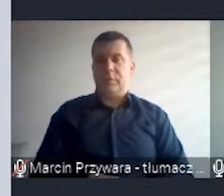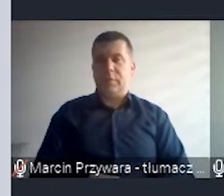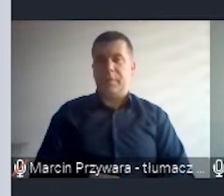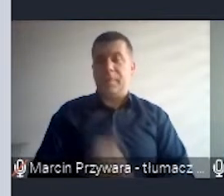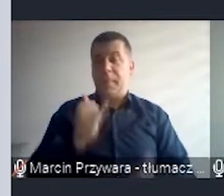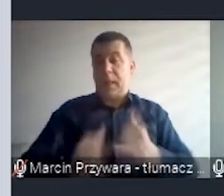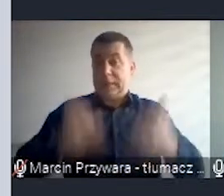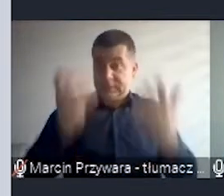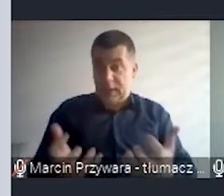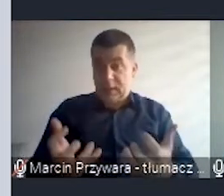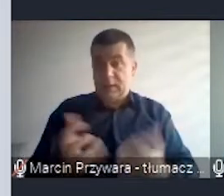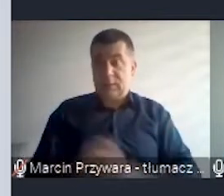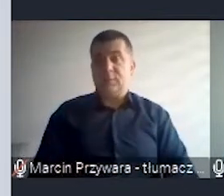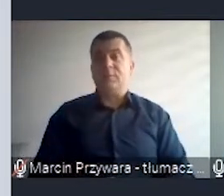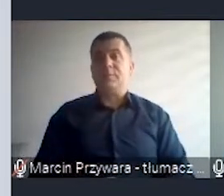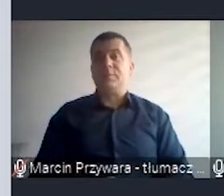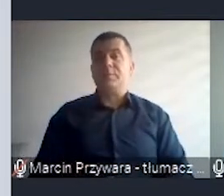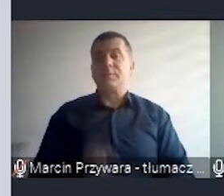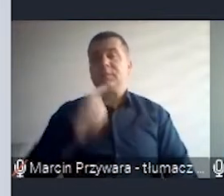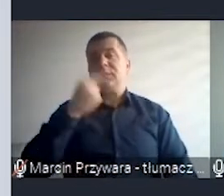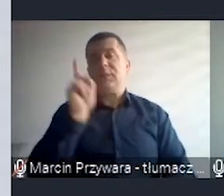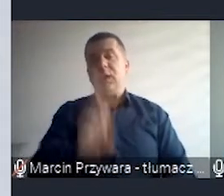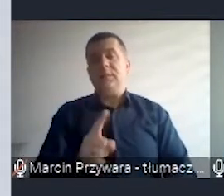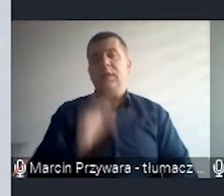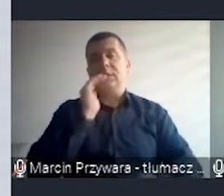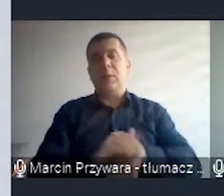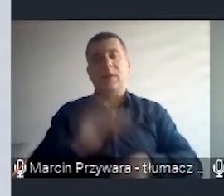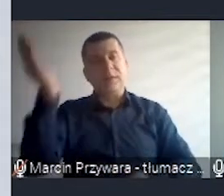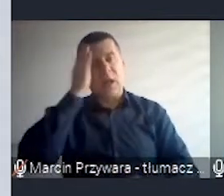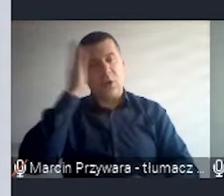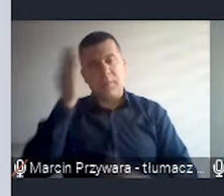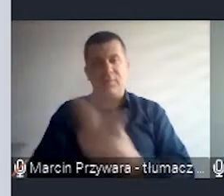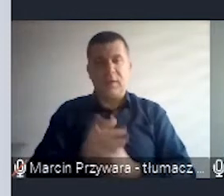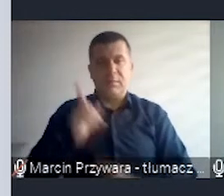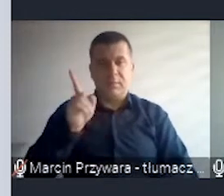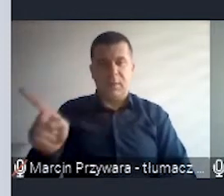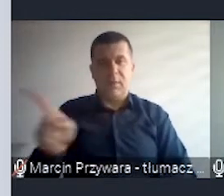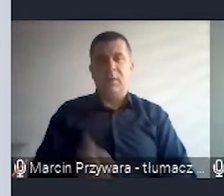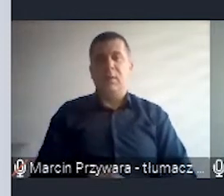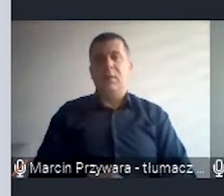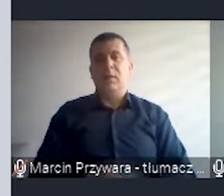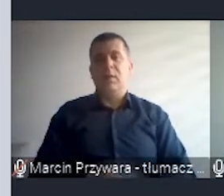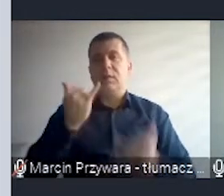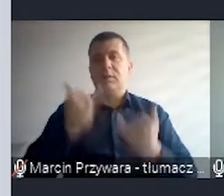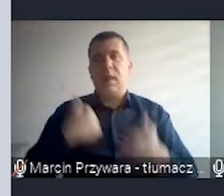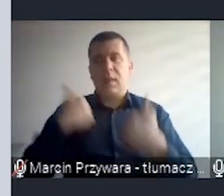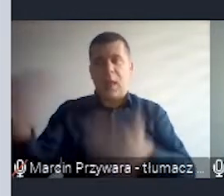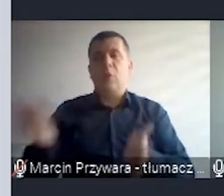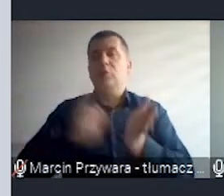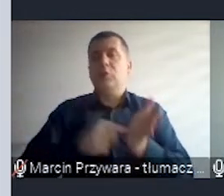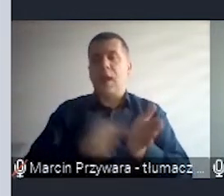Jeśli chcecie, żeby zlecenie, zamówienie realizował znajomy podmiot, nawet inaczej, jeśli chcecie dać mu szansę,